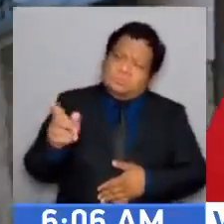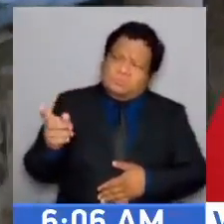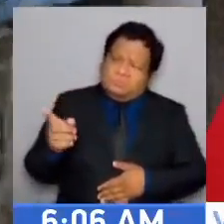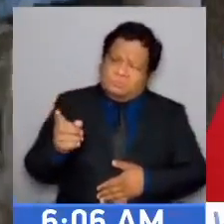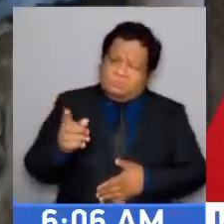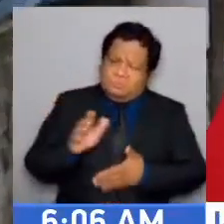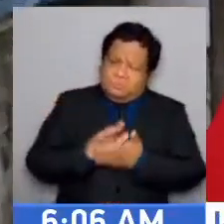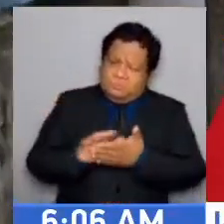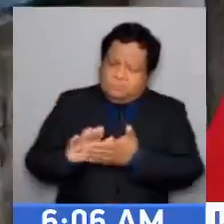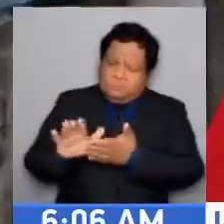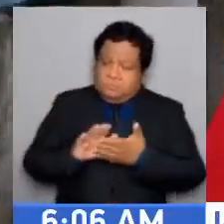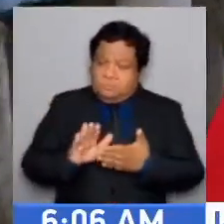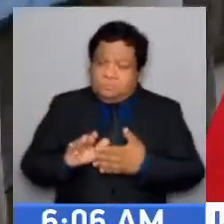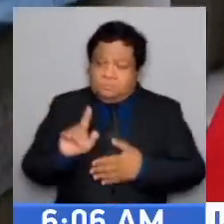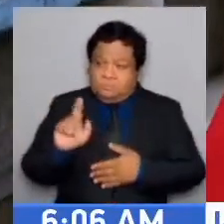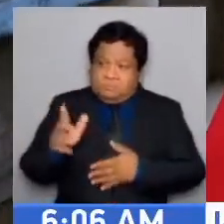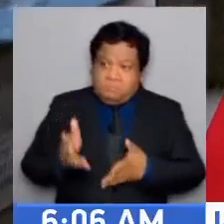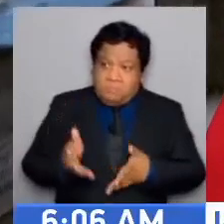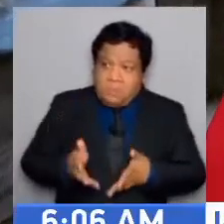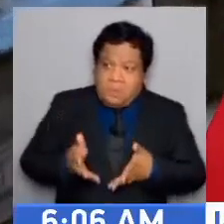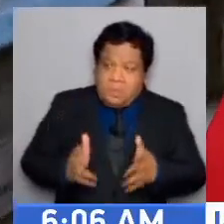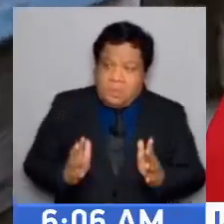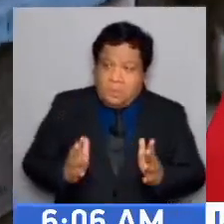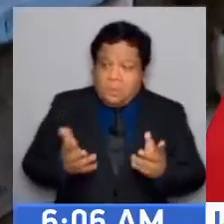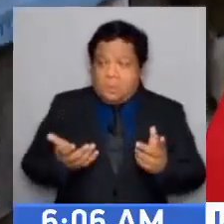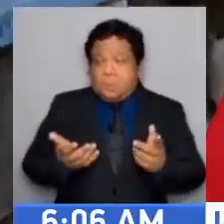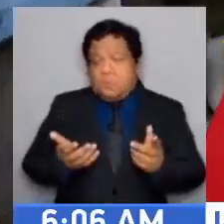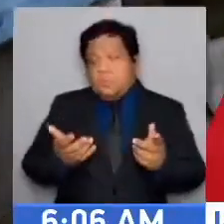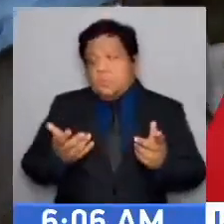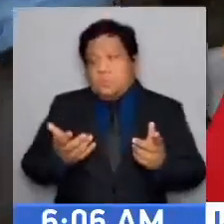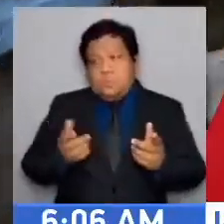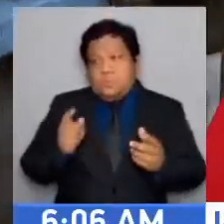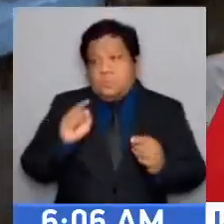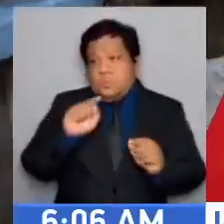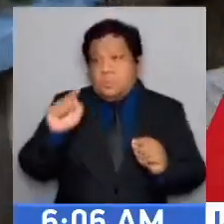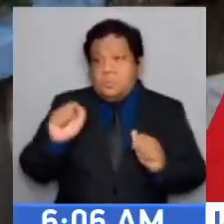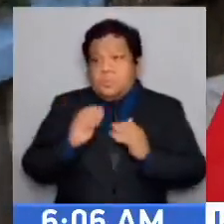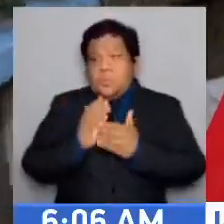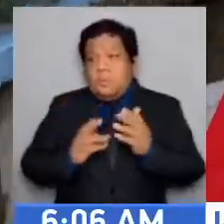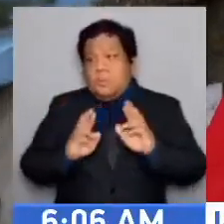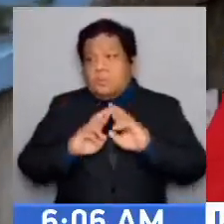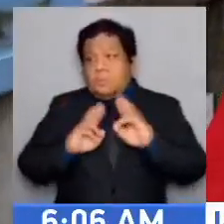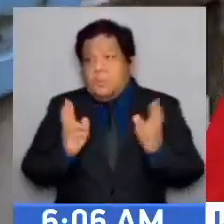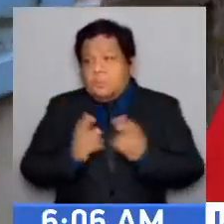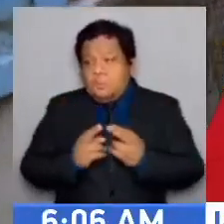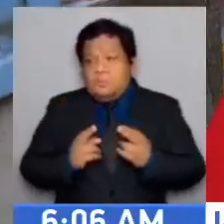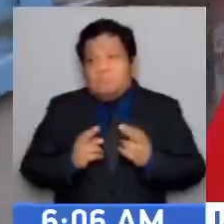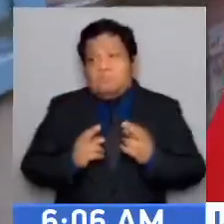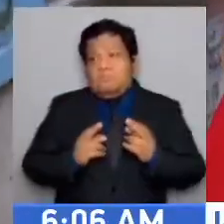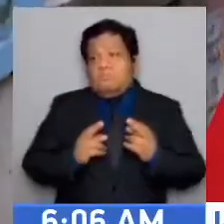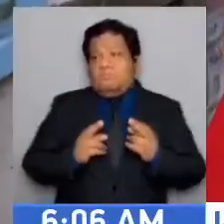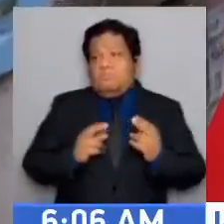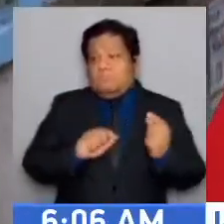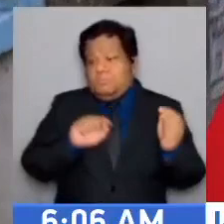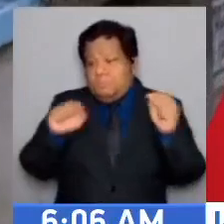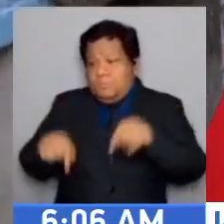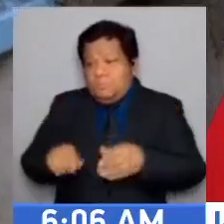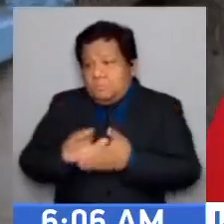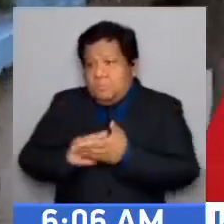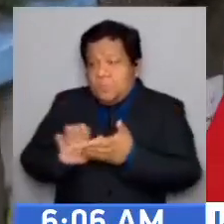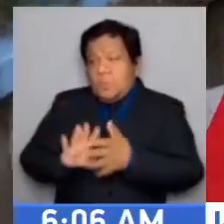yung mga mahal sa buhay ng mga nakahimlay dito? O mismo yung city government na ang nagpo-provide ng